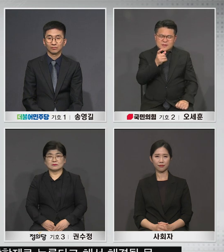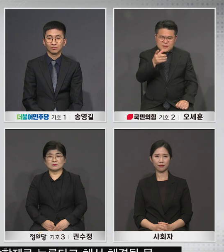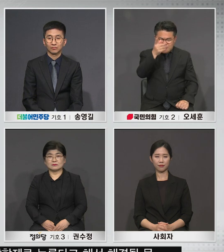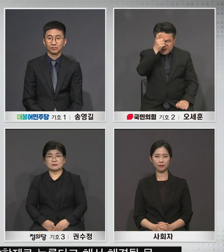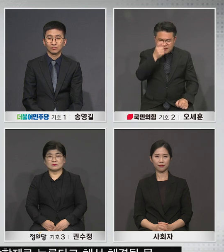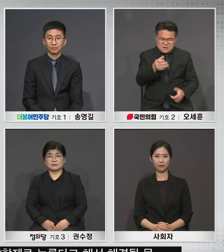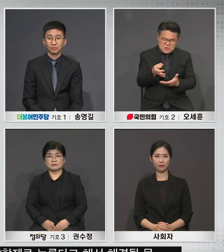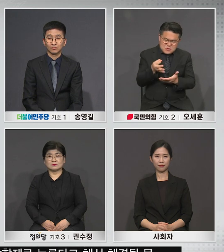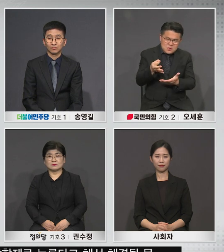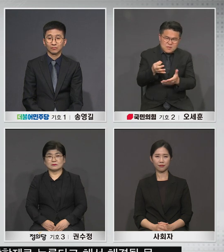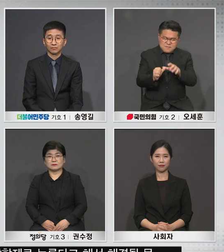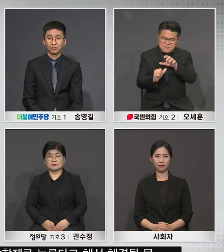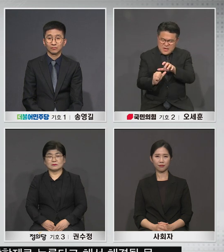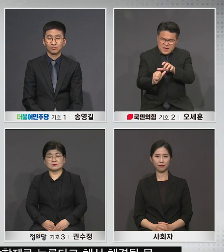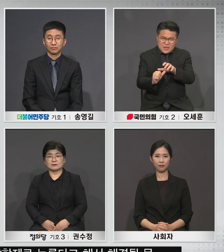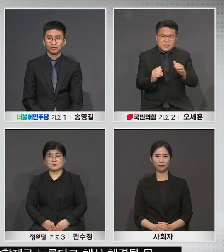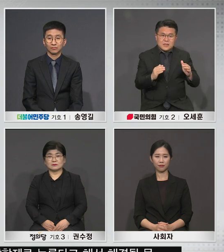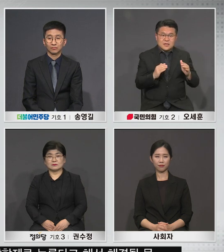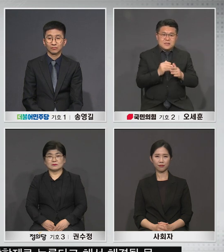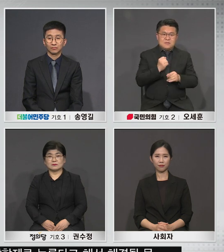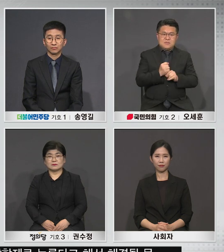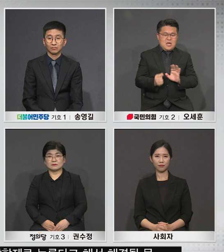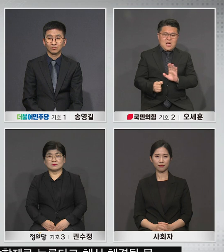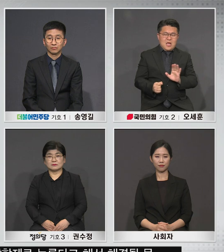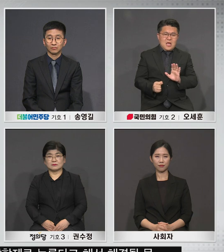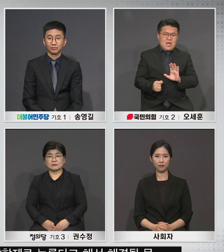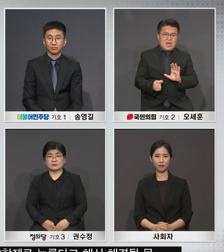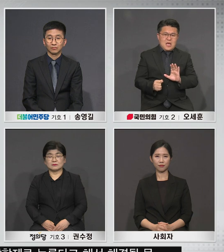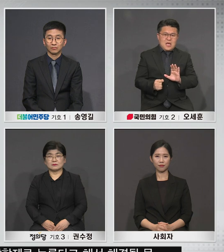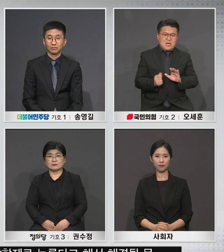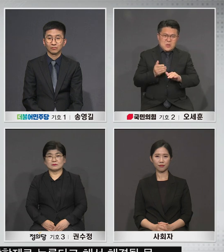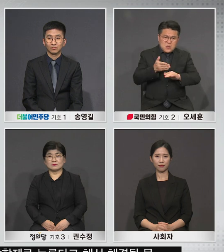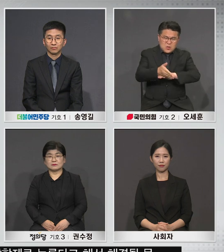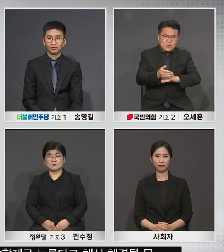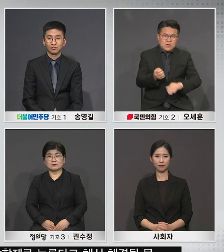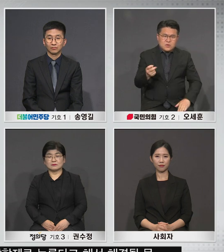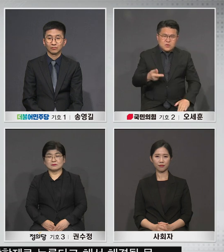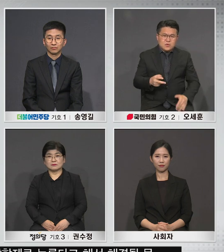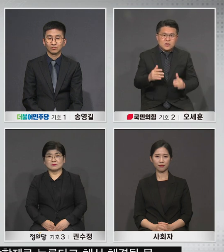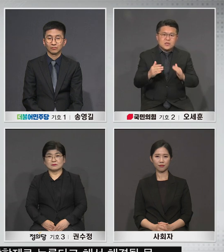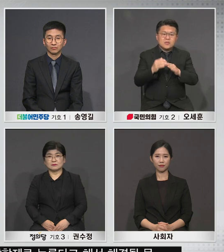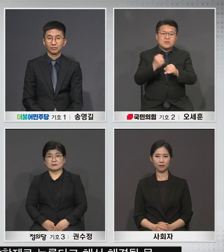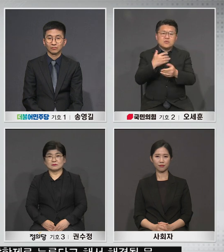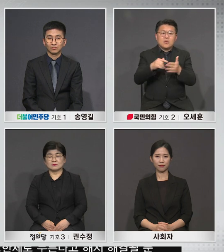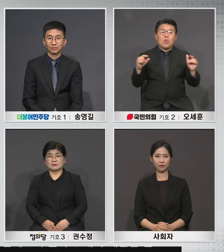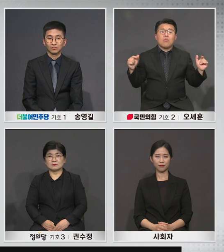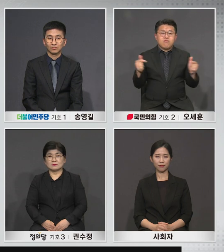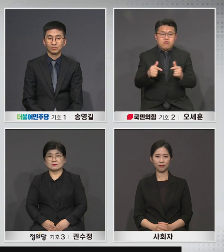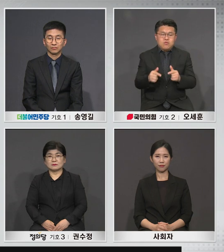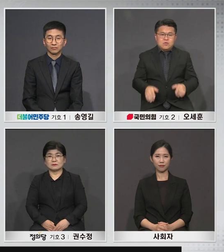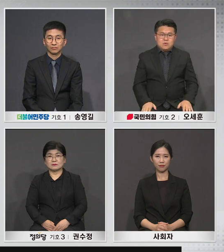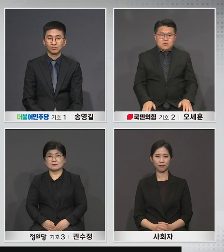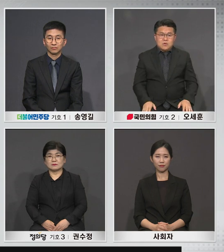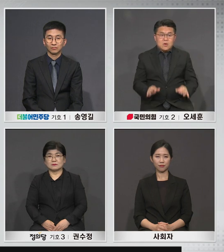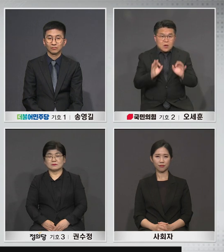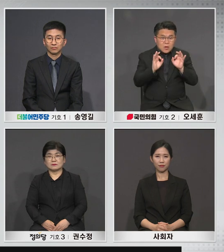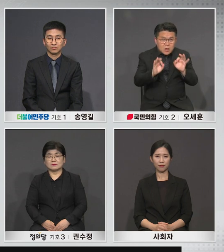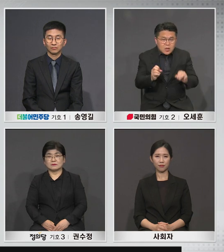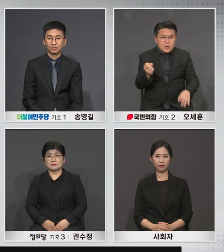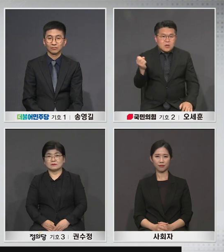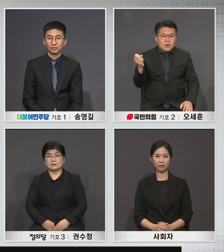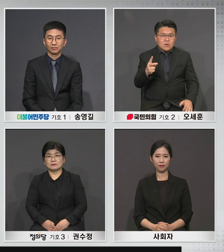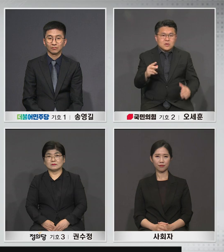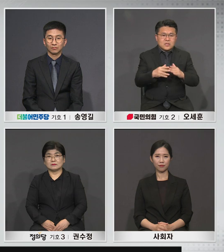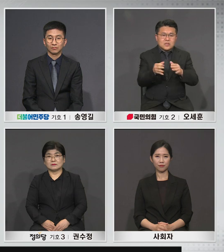묶어놓게 되면 주택 공급이 더뎌지거나 숫자가 줄어서 지금까지처럼 엄청나게